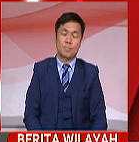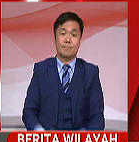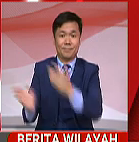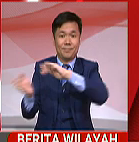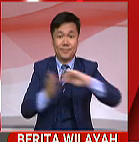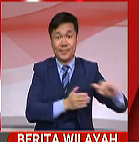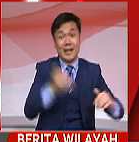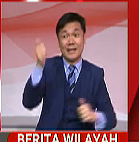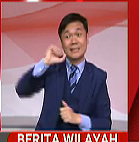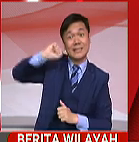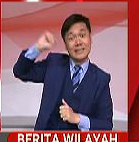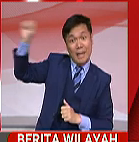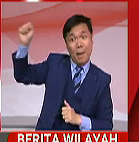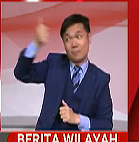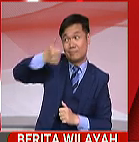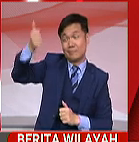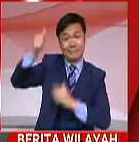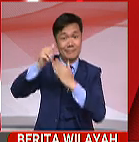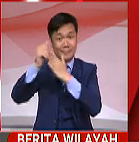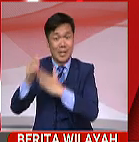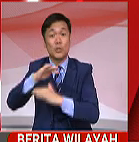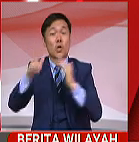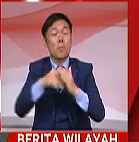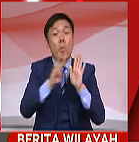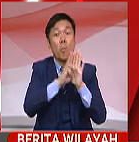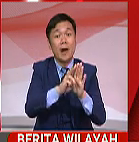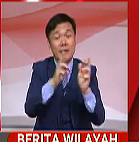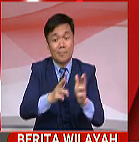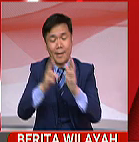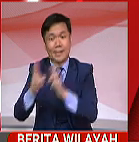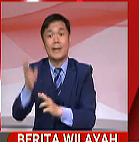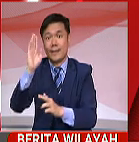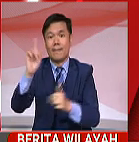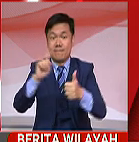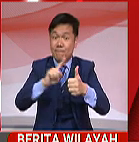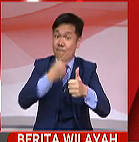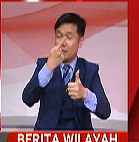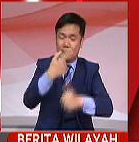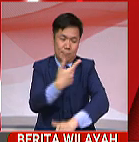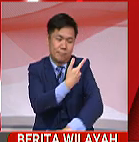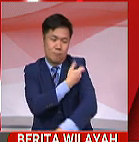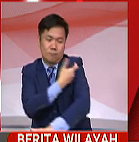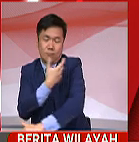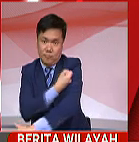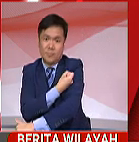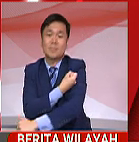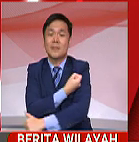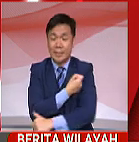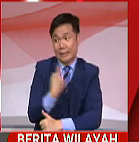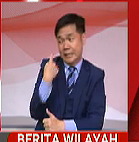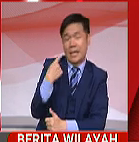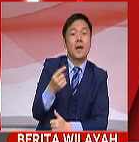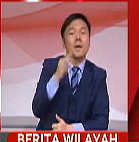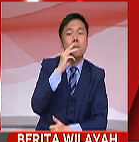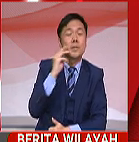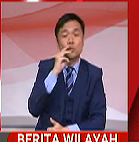Pemimpin Sabah menyambut baik cadangan agar wakil-wakil rakyat menjadi antara penerima vaksin COVID-19 fasa pertama seperti diumum Perdana